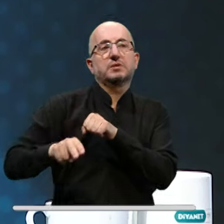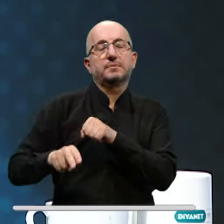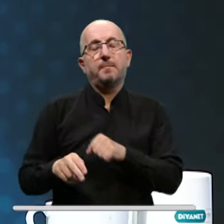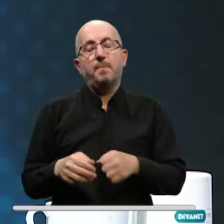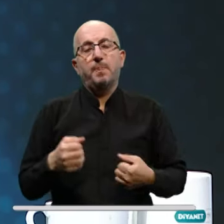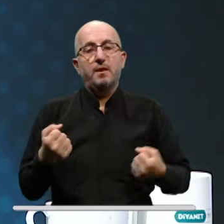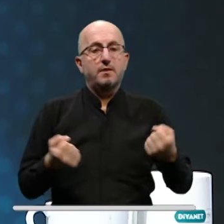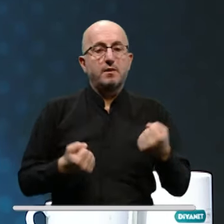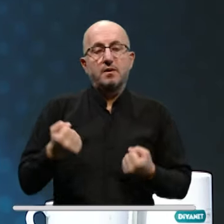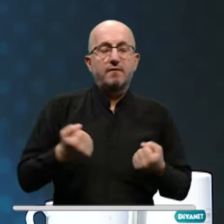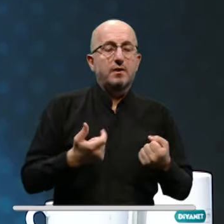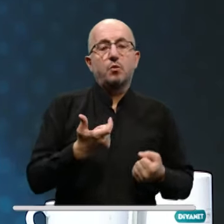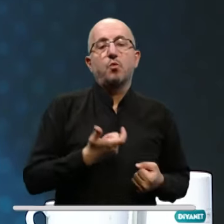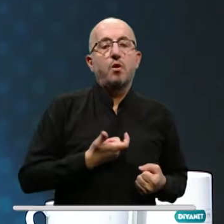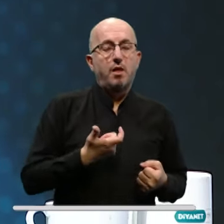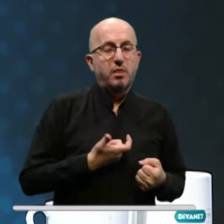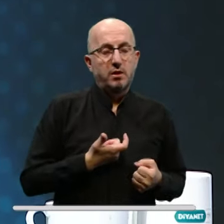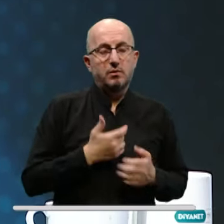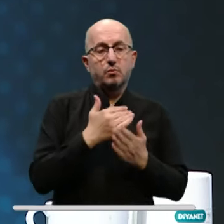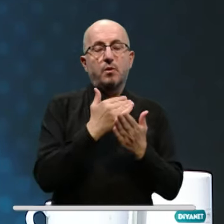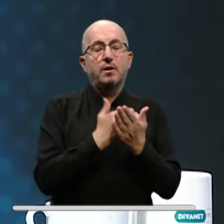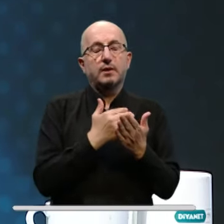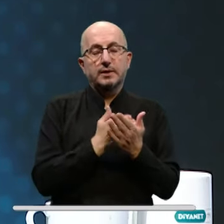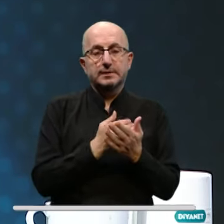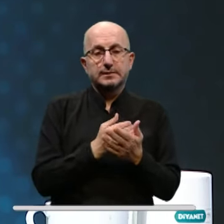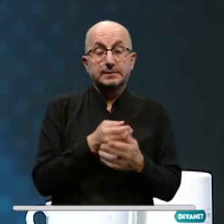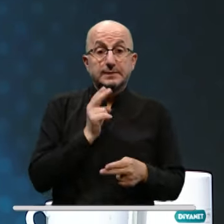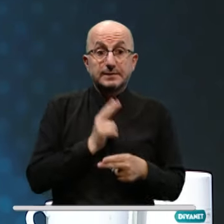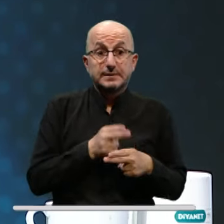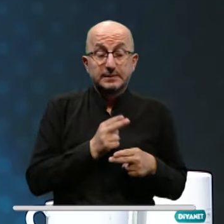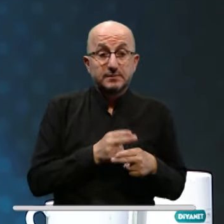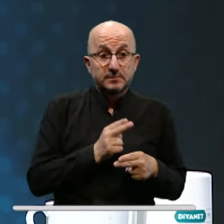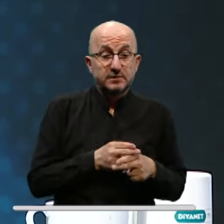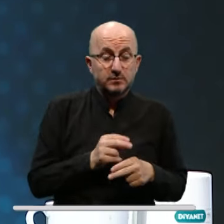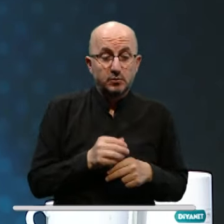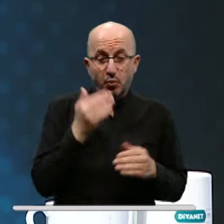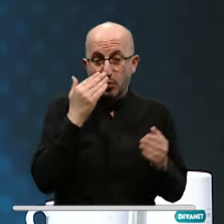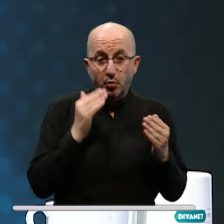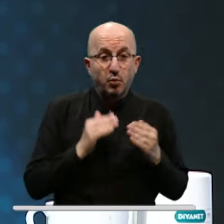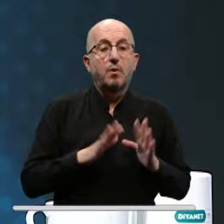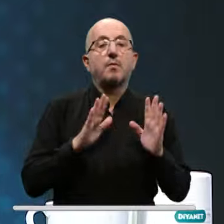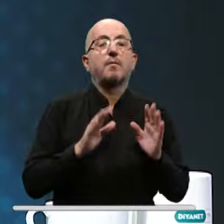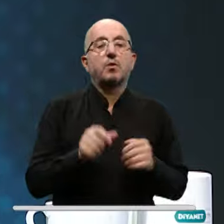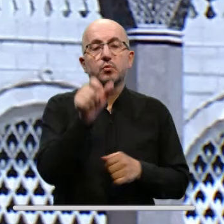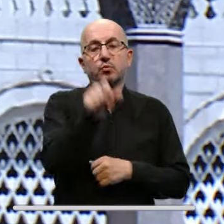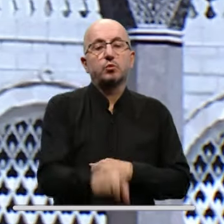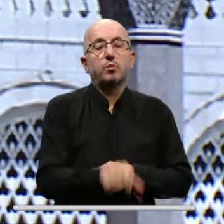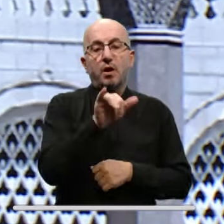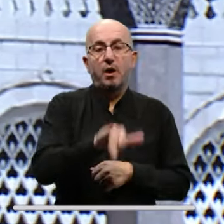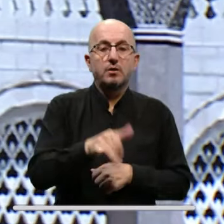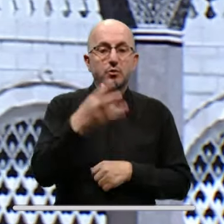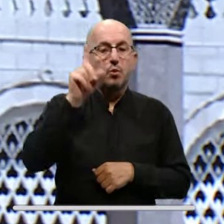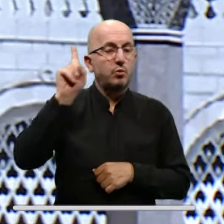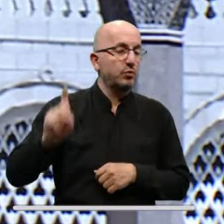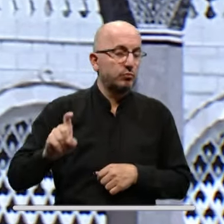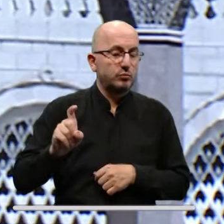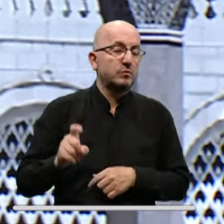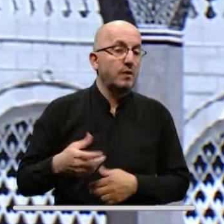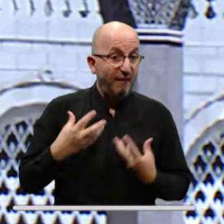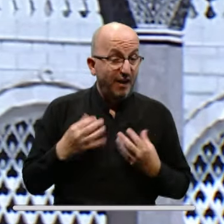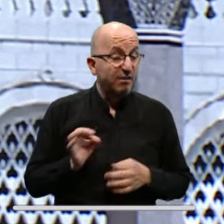Trafik kurallarına, işaretlerine, işaretçilerine, işte hız limitlerine vesaire şeylere uymamak da bir kul hakkı olur mu? Kul hakkı olur kardeşim. Yani